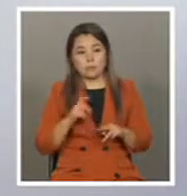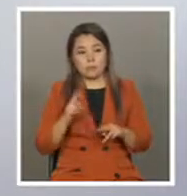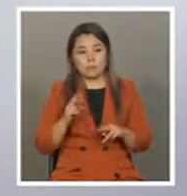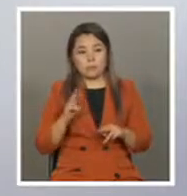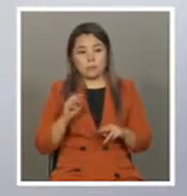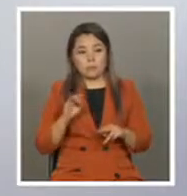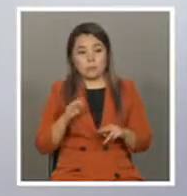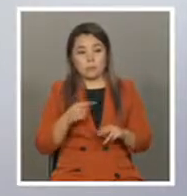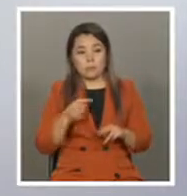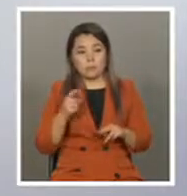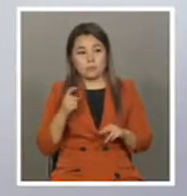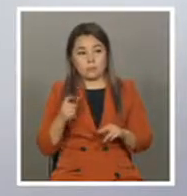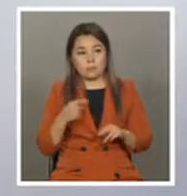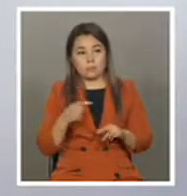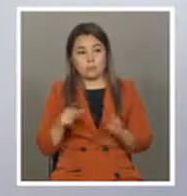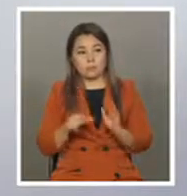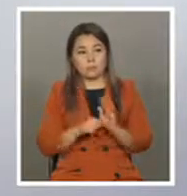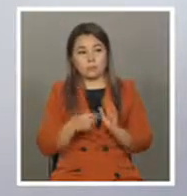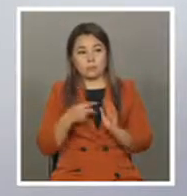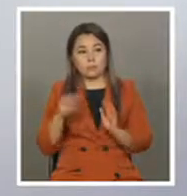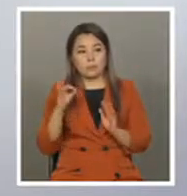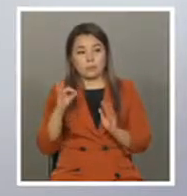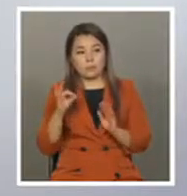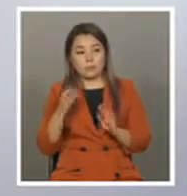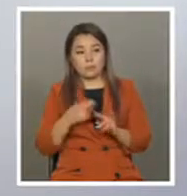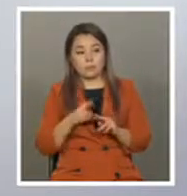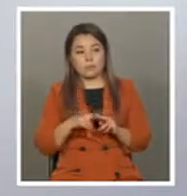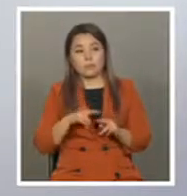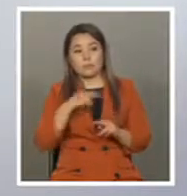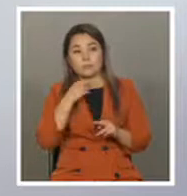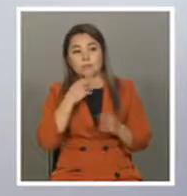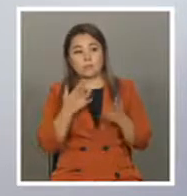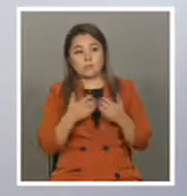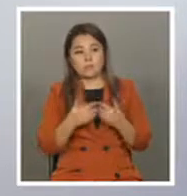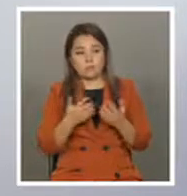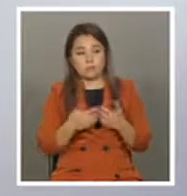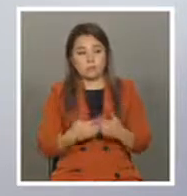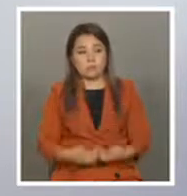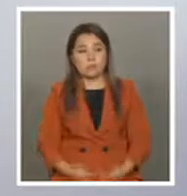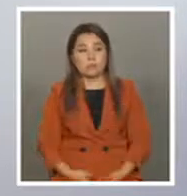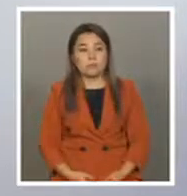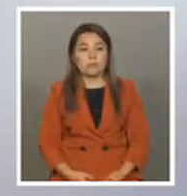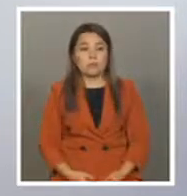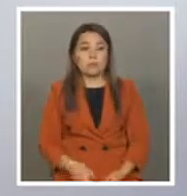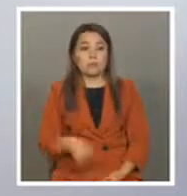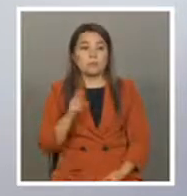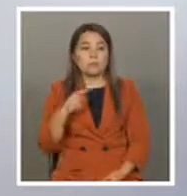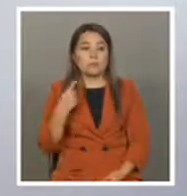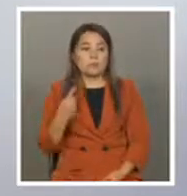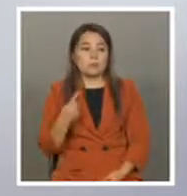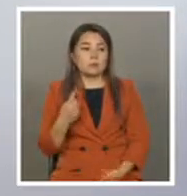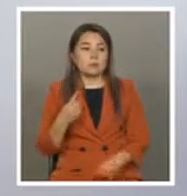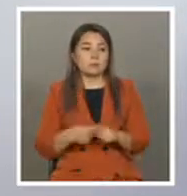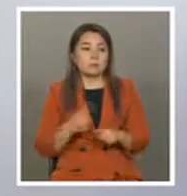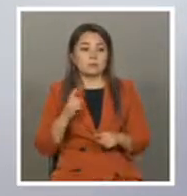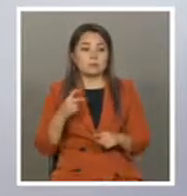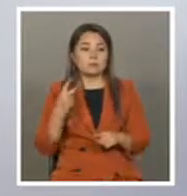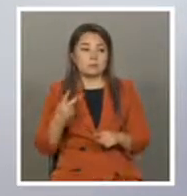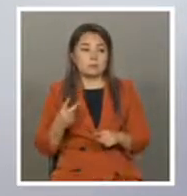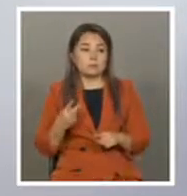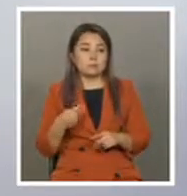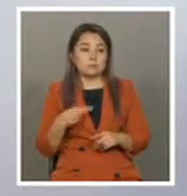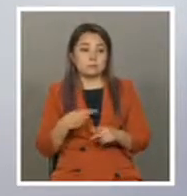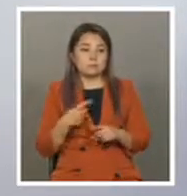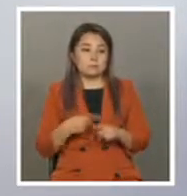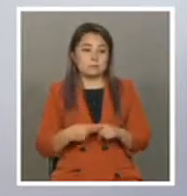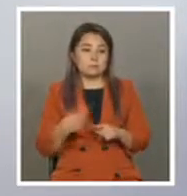x азайтылған 6 тең 0 теңдеуін шешейік. x1 қосылған x2 плюс 1-ге